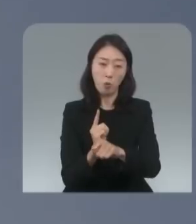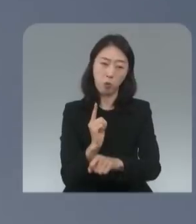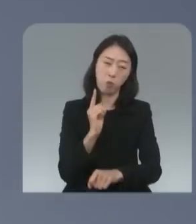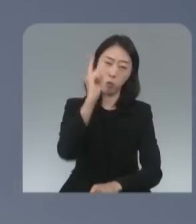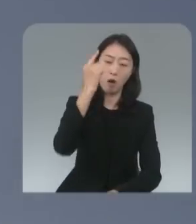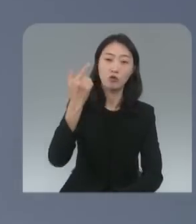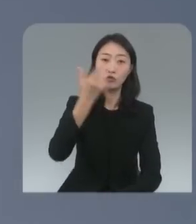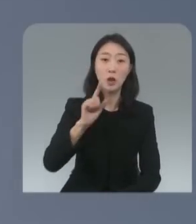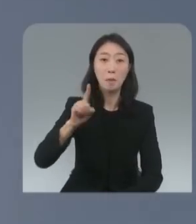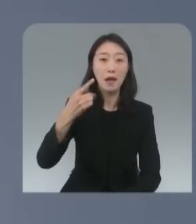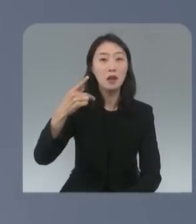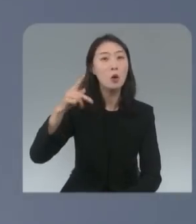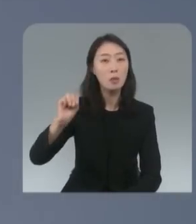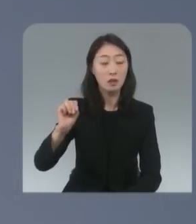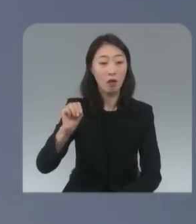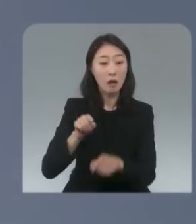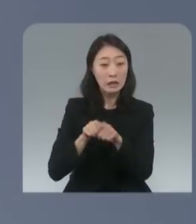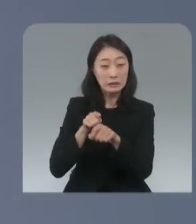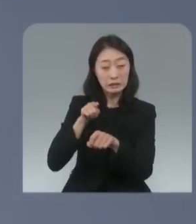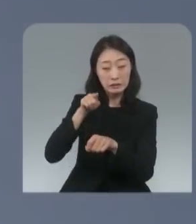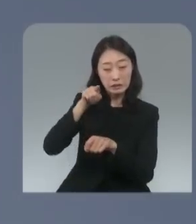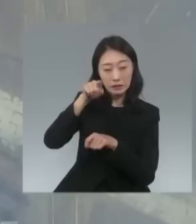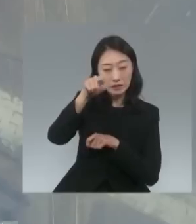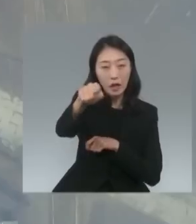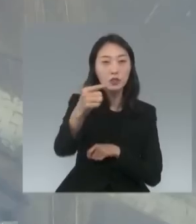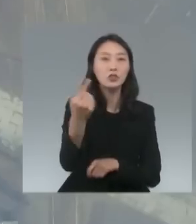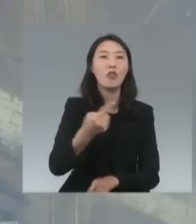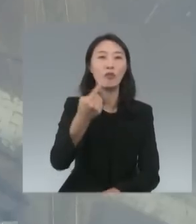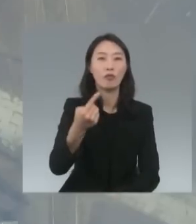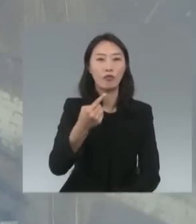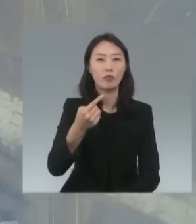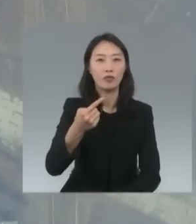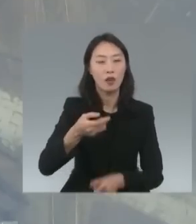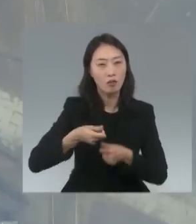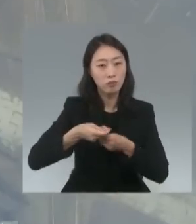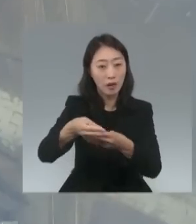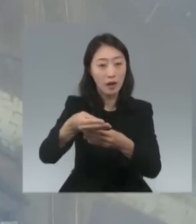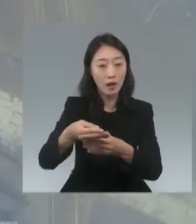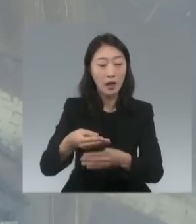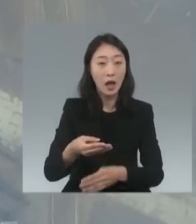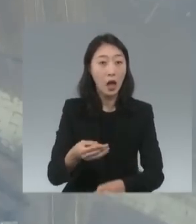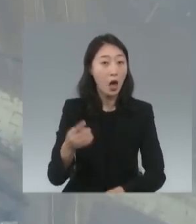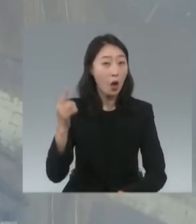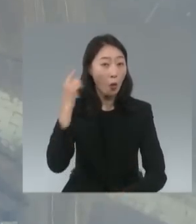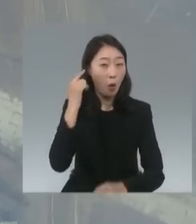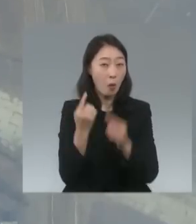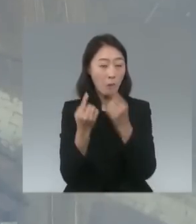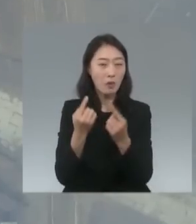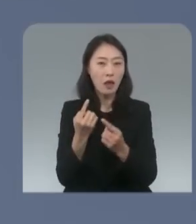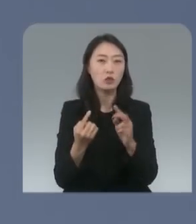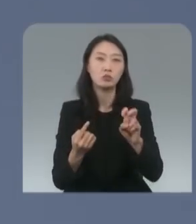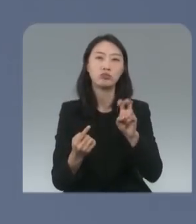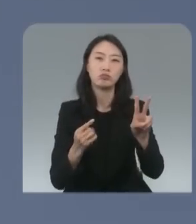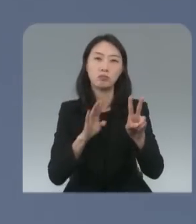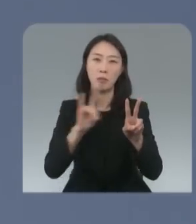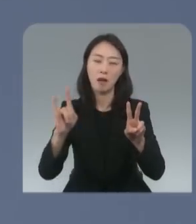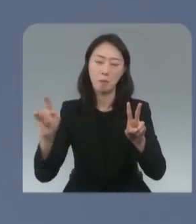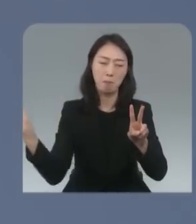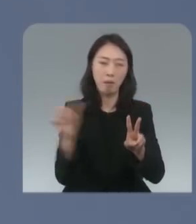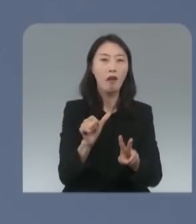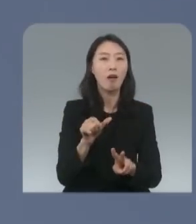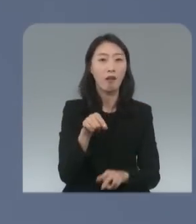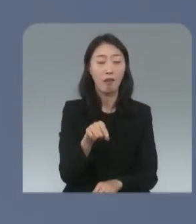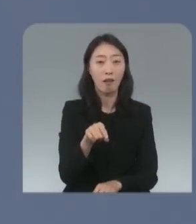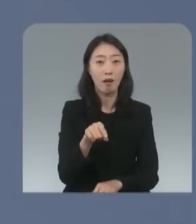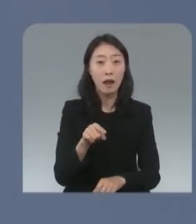6,100km까지 치솟았고 천여 킬로미터를 비행했습니다. 최고 속도는 음속의 22배로 탐지됐습니다. 비행시간은